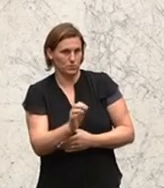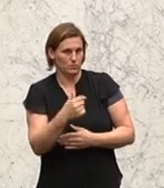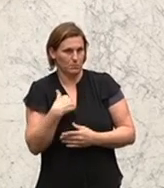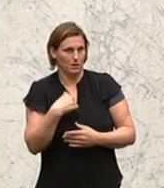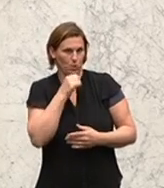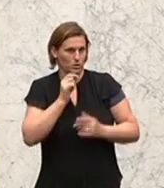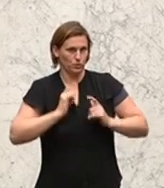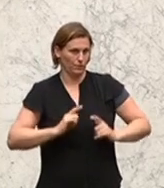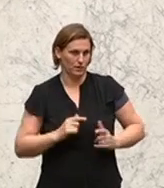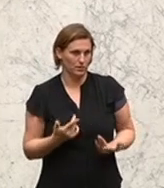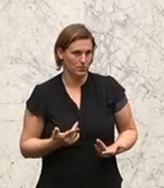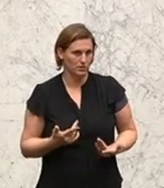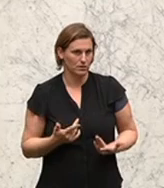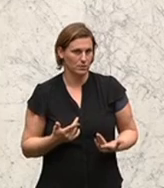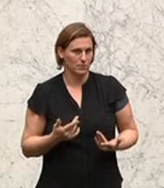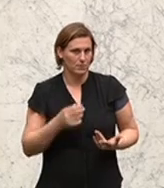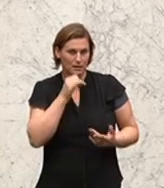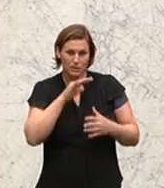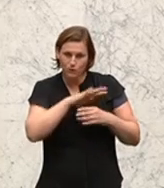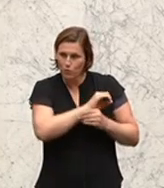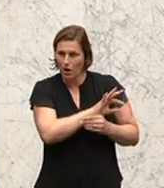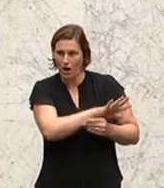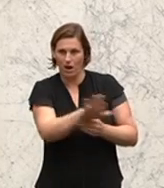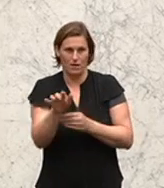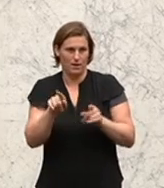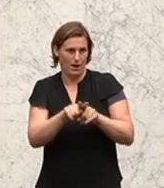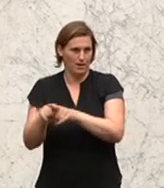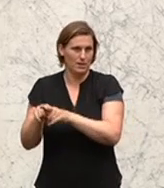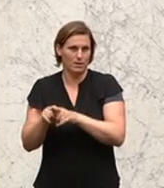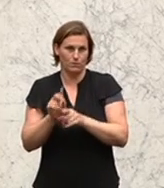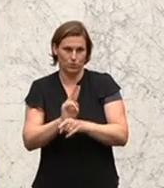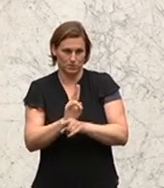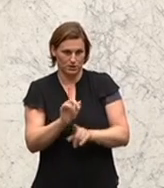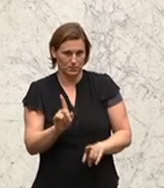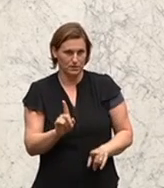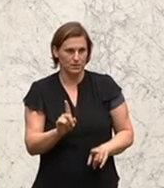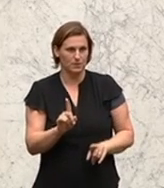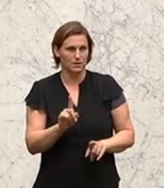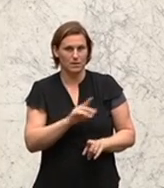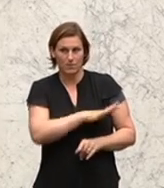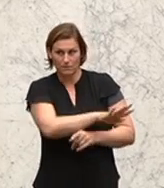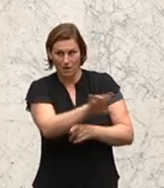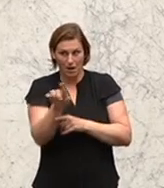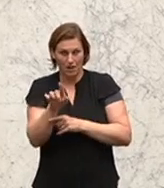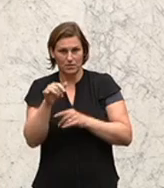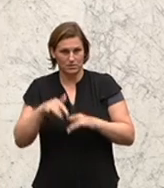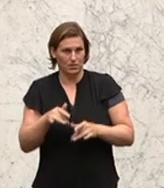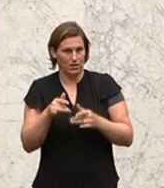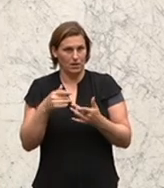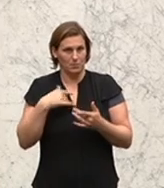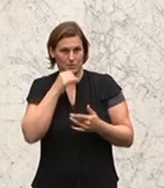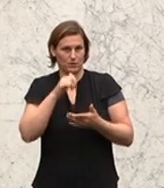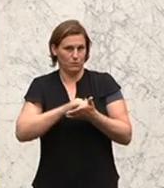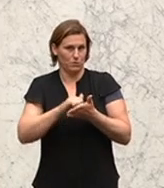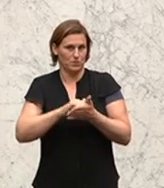nicht zufriedenstellend ist, dass man das Kind mit dem Bad ausschüttet. Zu dem bleibe, weil da haben wir alle miteinander am Ende des Tages